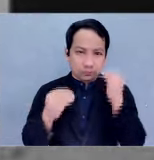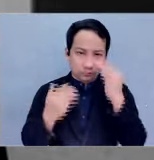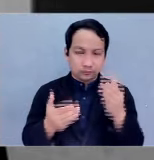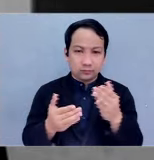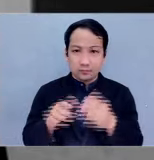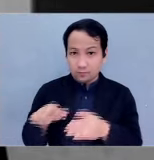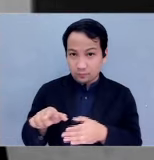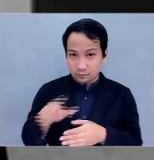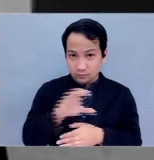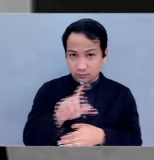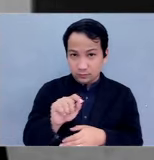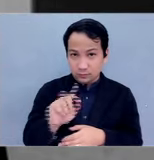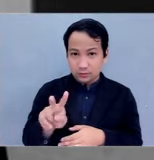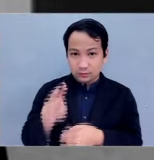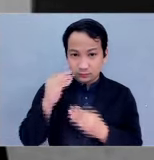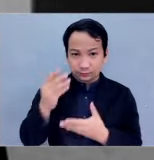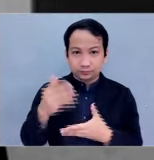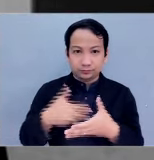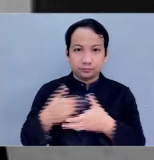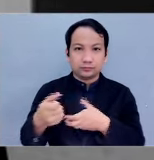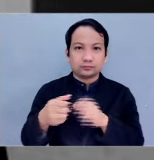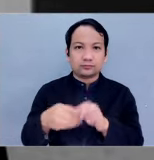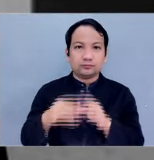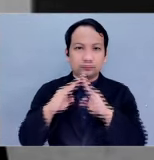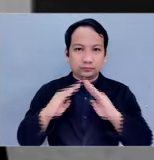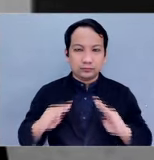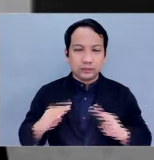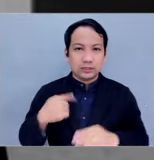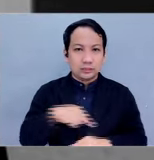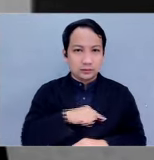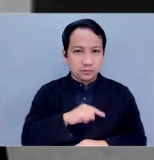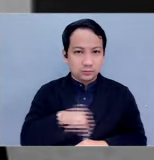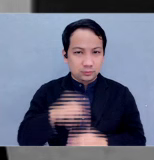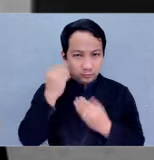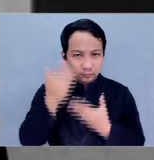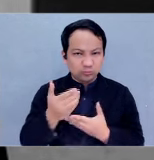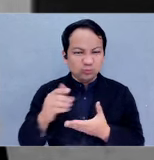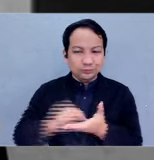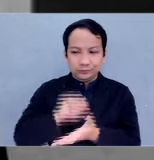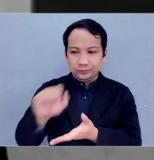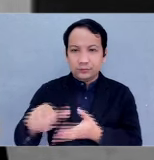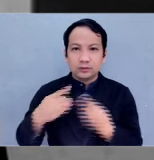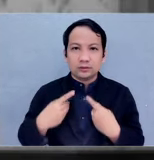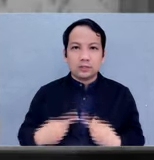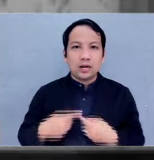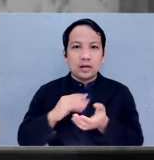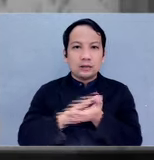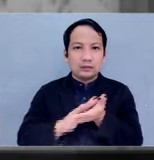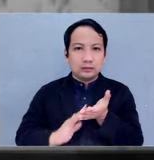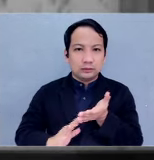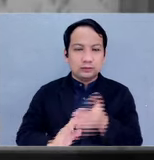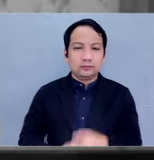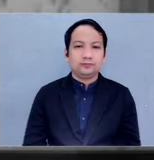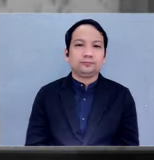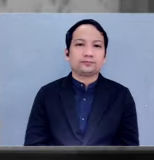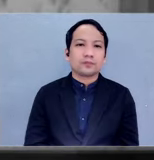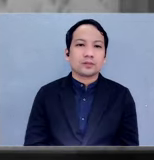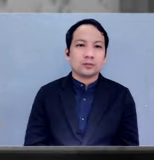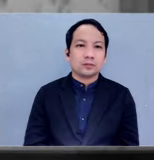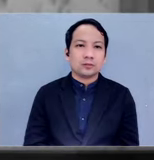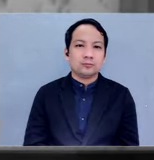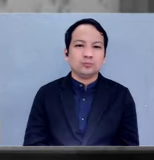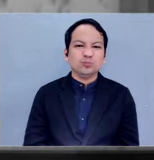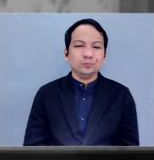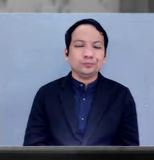CCTV malapit sa labas ng bahay ni Morales, nakita silang nagtatapo ng mga damit na may mantsa ng dugo. Habang ang panganay na anak ng